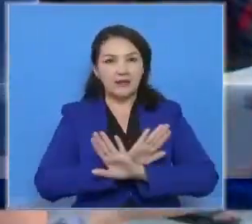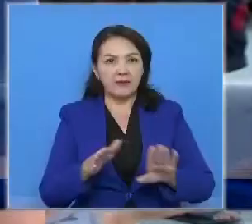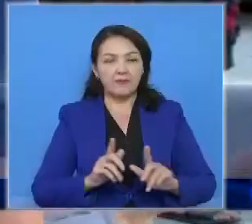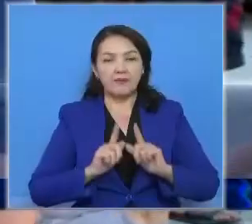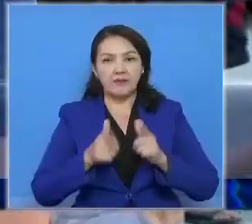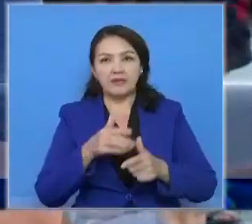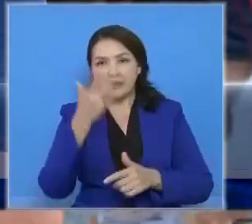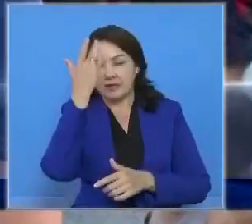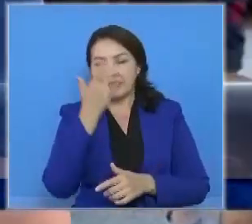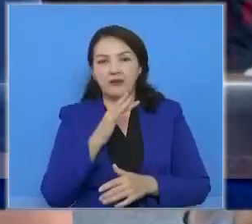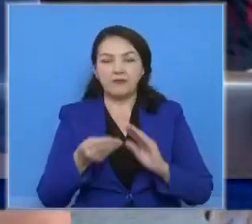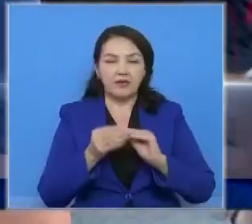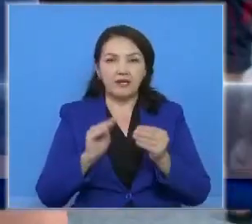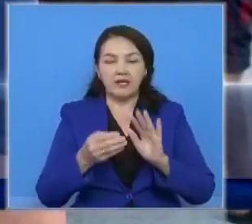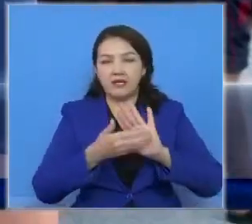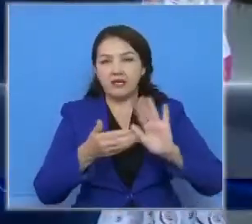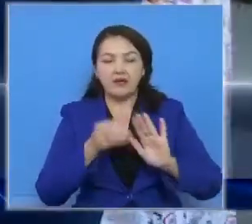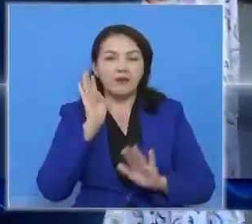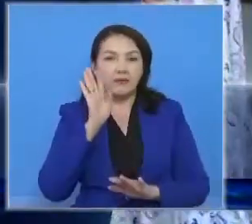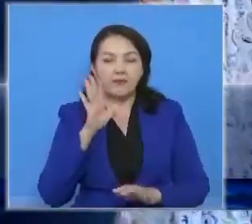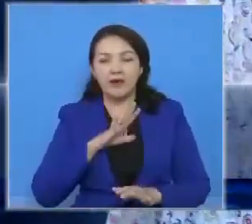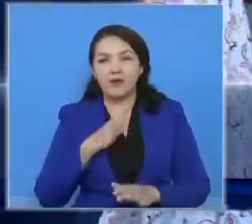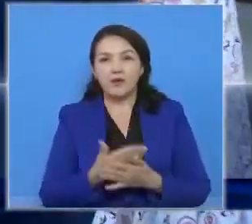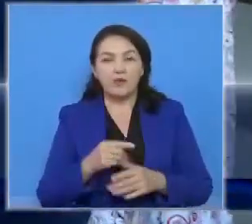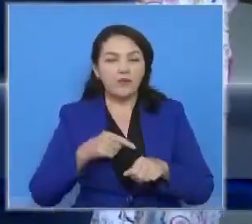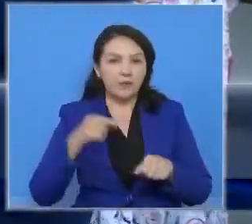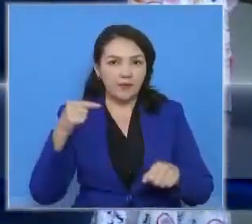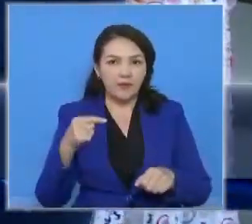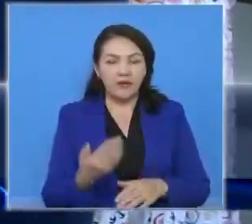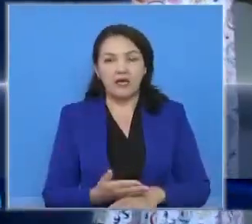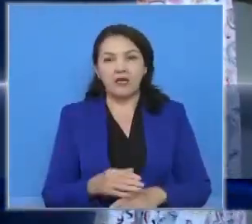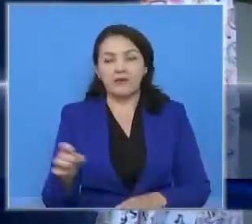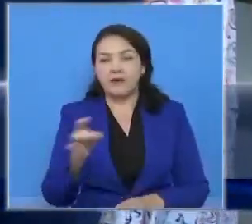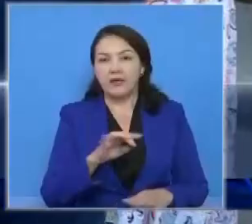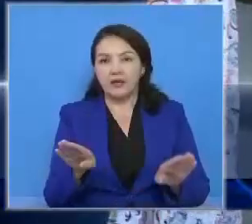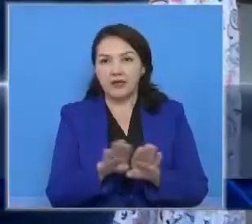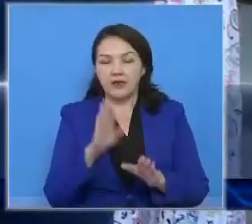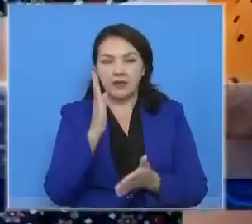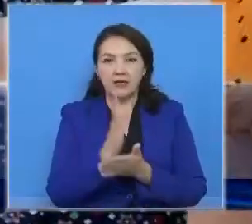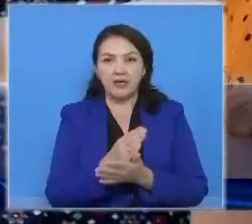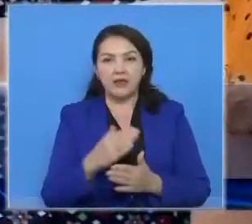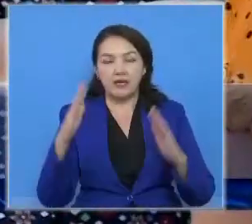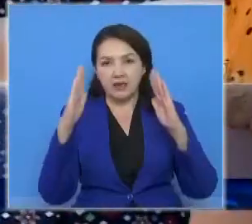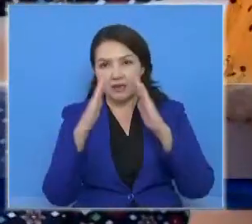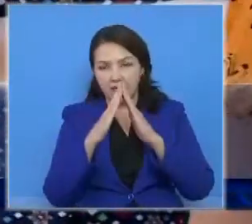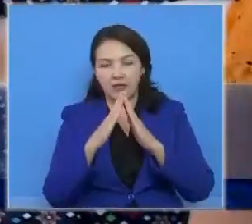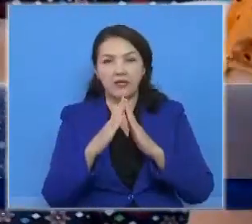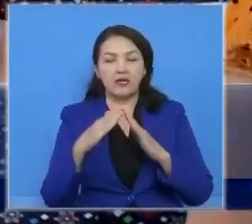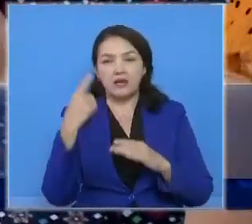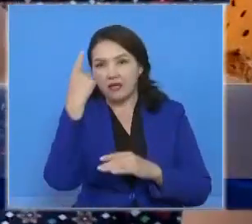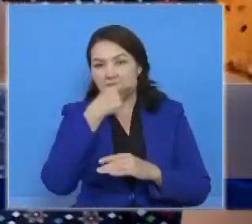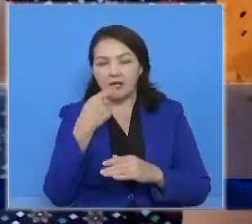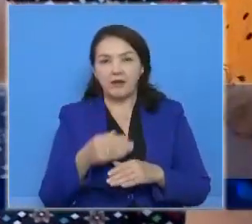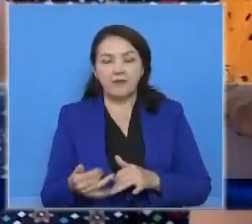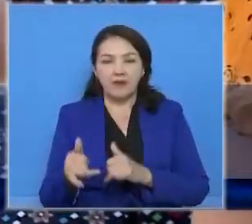наступлением летнего сезона проблема нехватка воды особенно остро чувствуется. В микрорайоне также расположены частные дома, которые производят